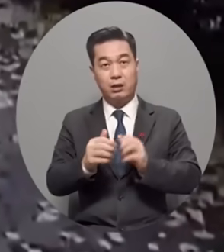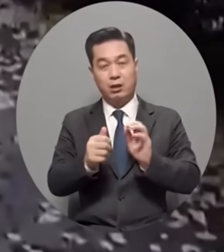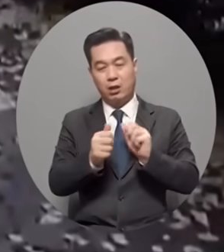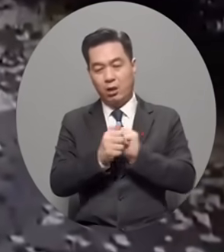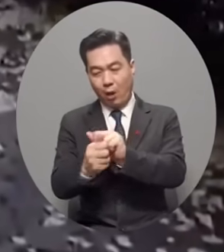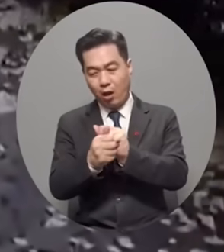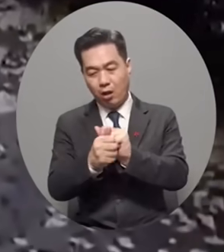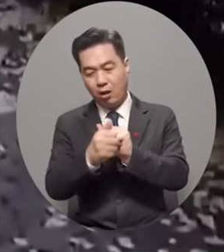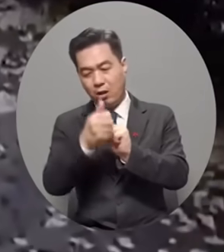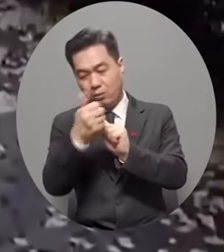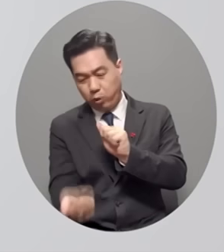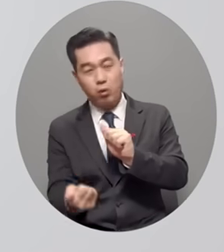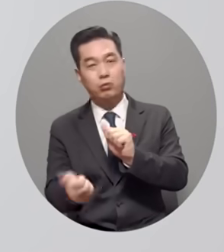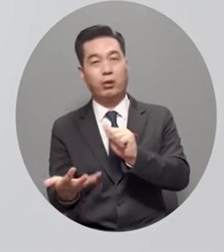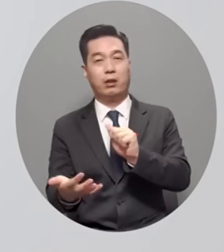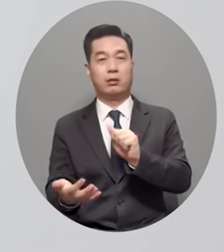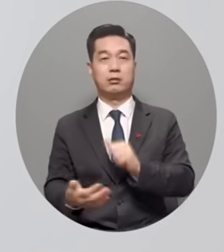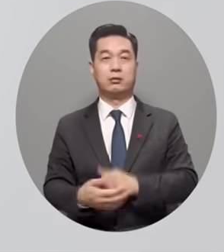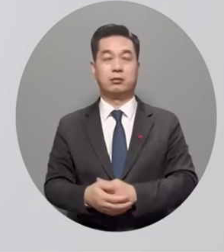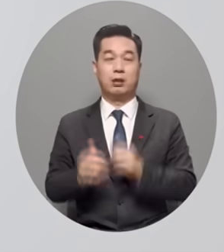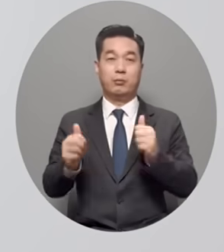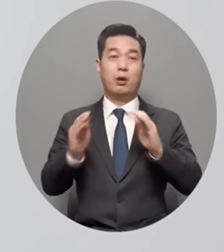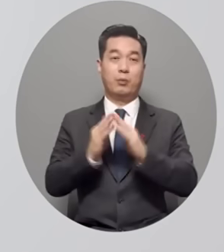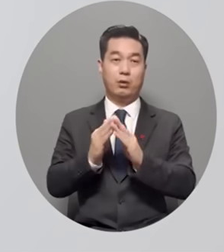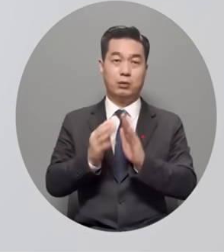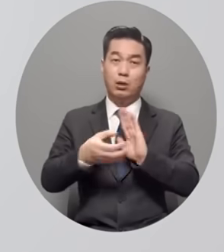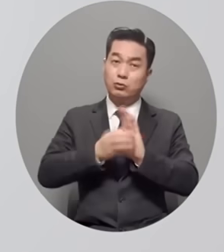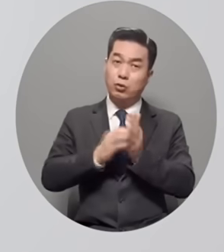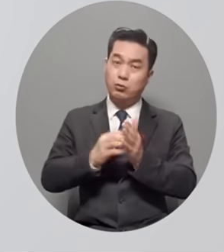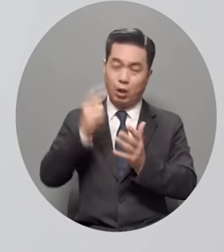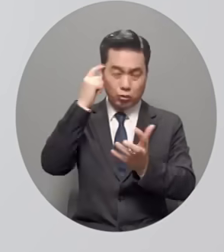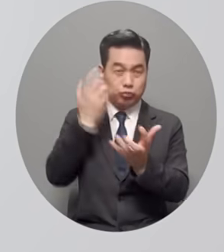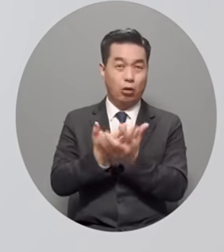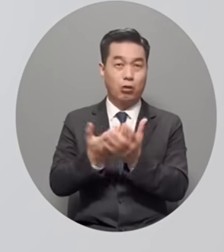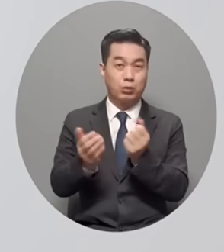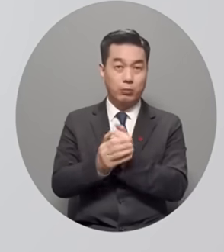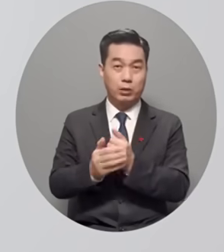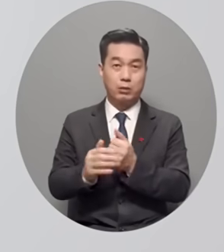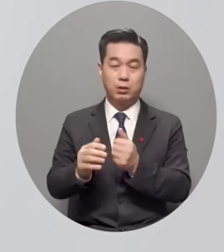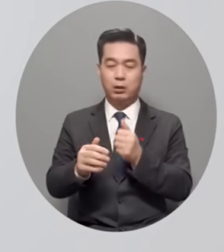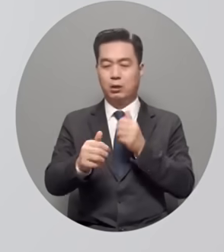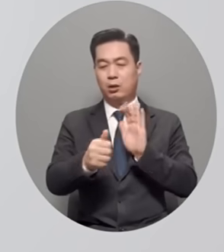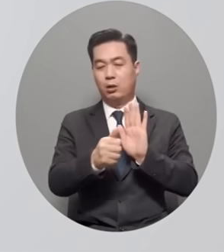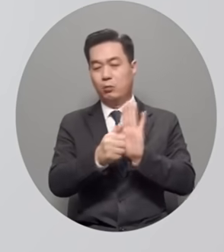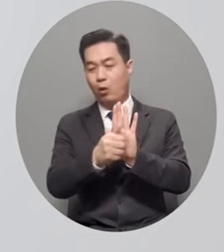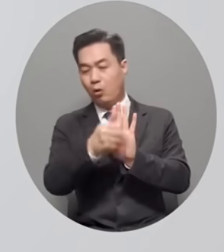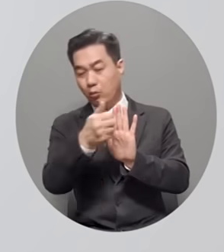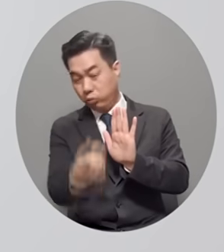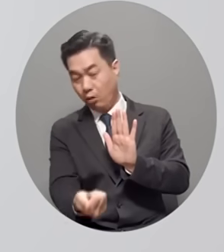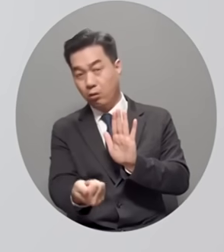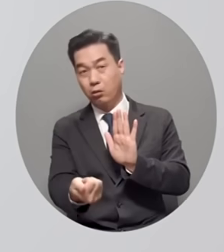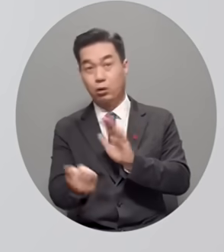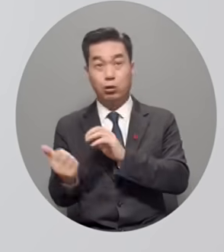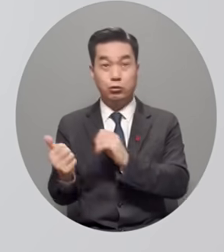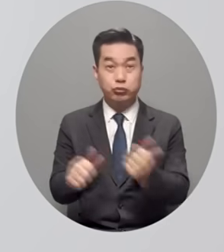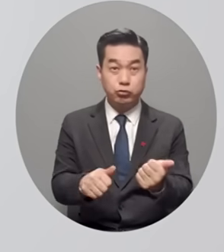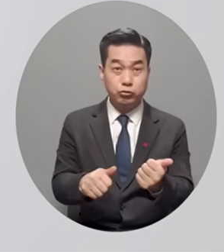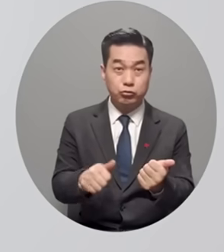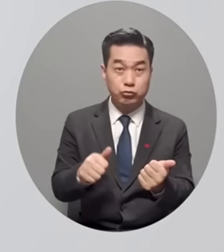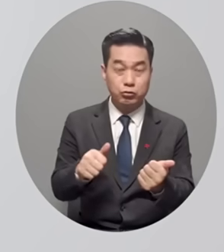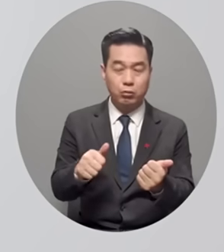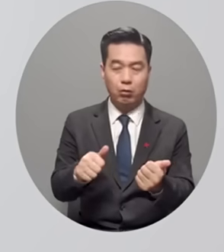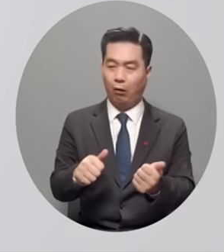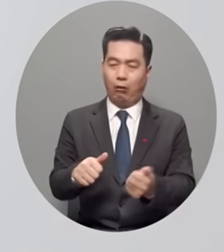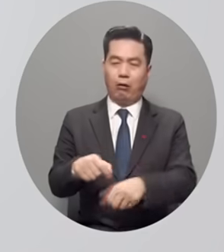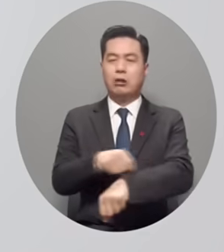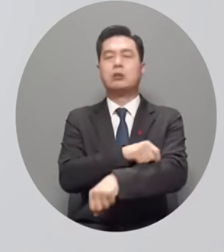버티지 못한 겁니다. 법원은 그 정도의 충격으로 상대방이 바닥에 넘어지면서 머리를 부딪혀 사망한다는 것은